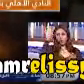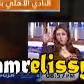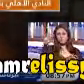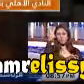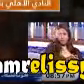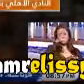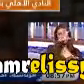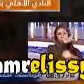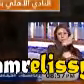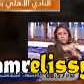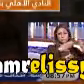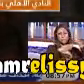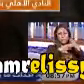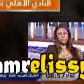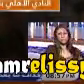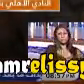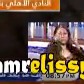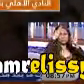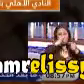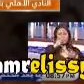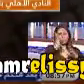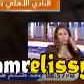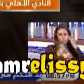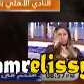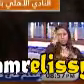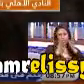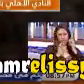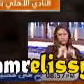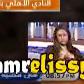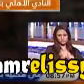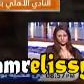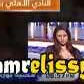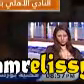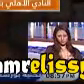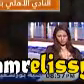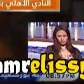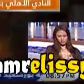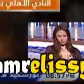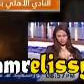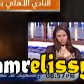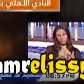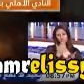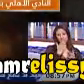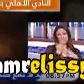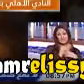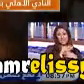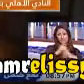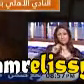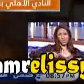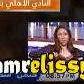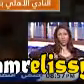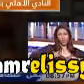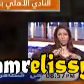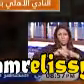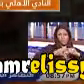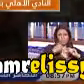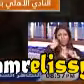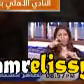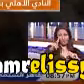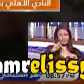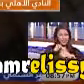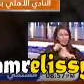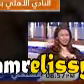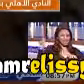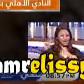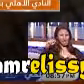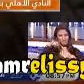مبنى ومكان وسط القاهره عقب النطق بالحكم في قضيه مجزره استاد